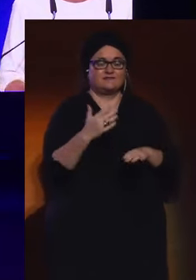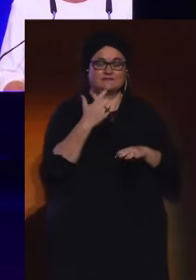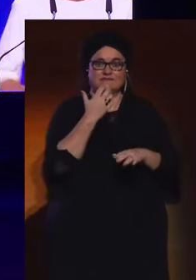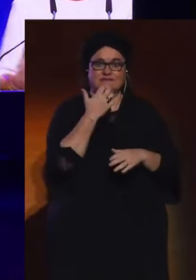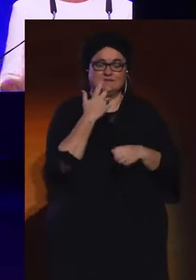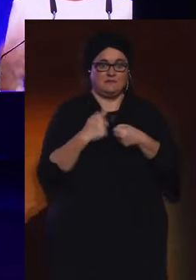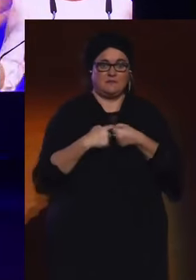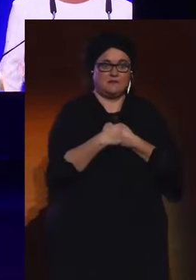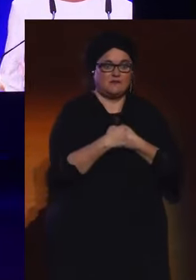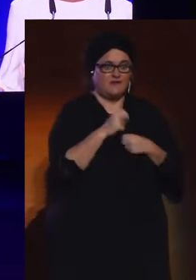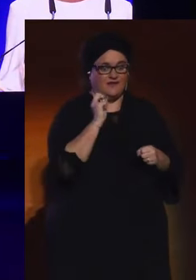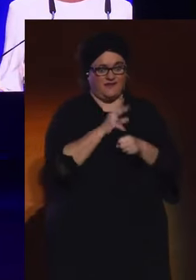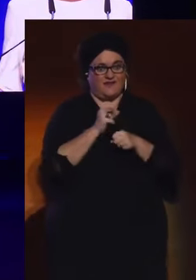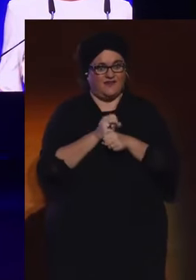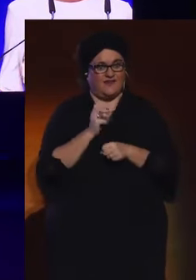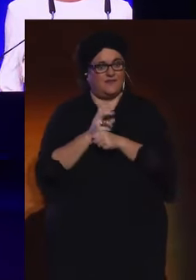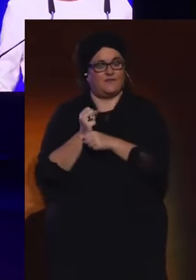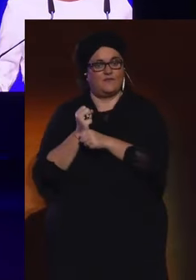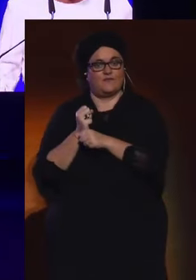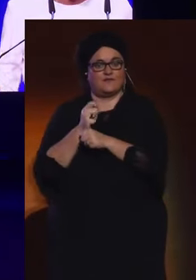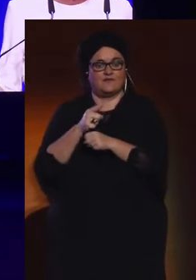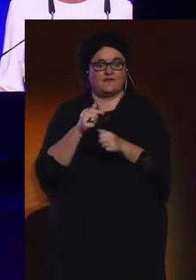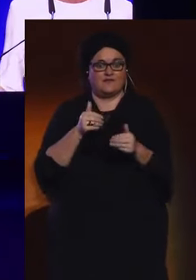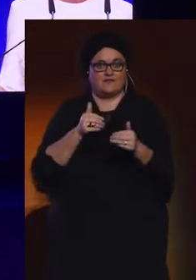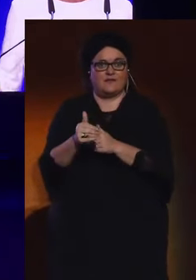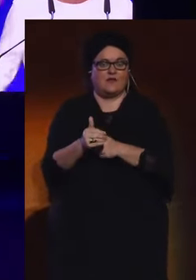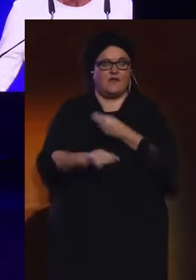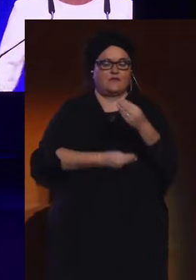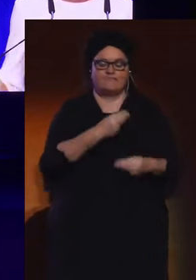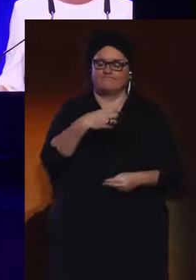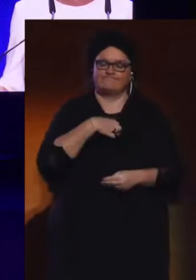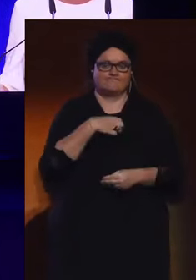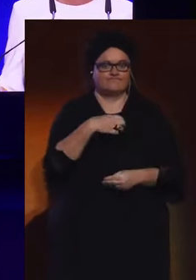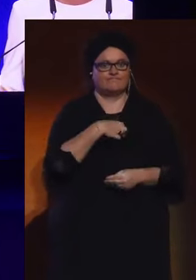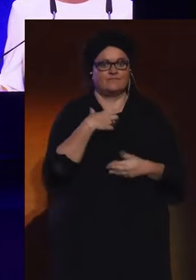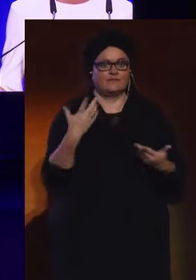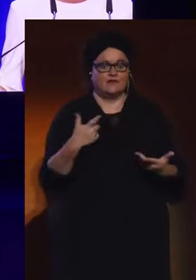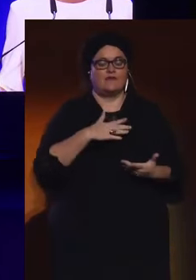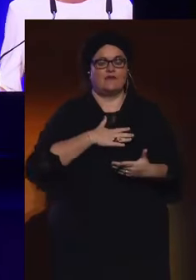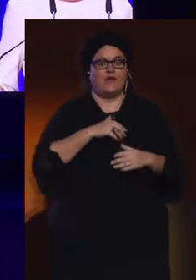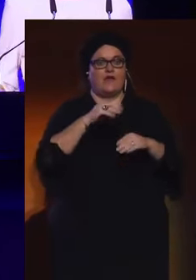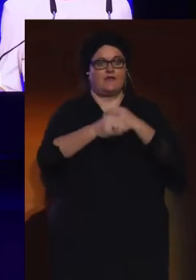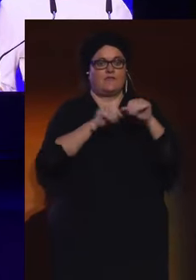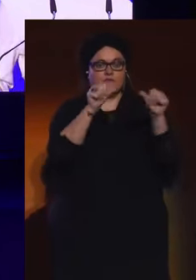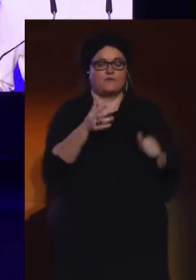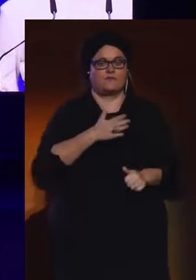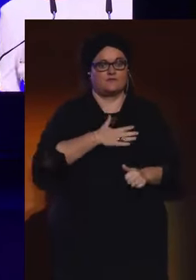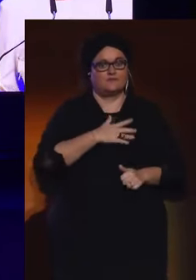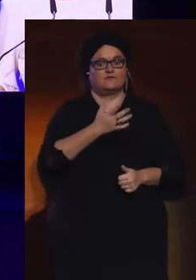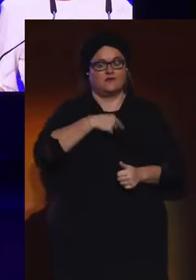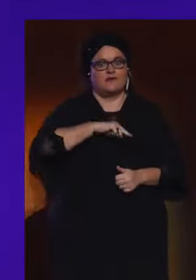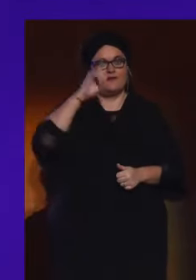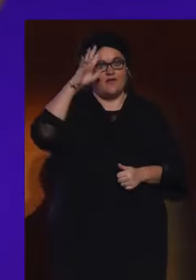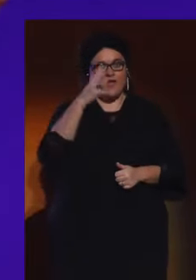badira, erronka izugarri horiek ezingo ditugula aurrera eraman. Eta hori da gure egiteko modua. Beraz, daukagu